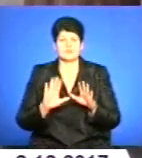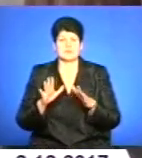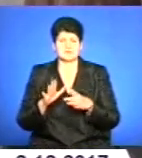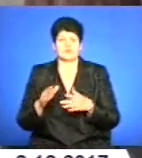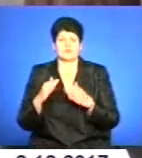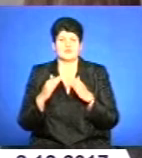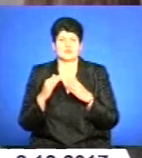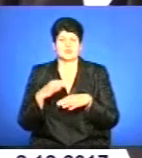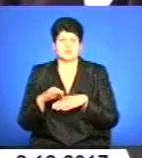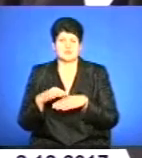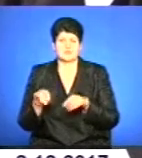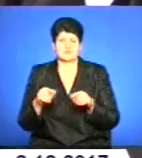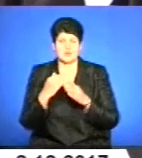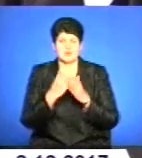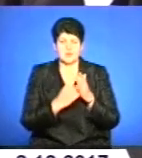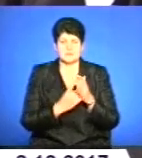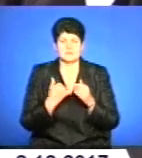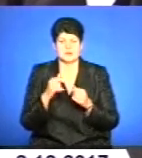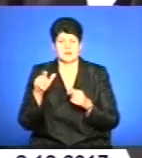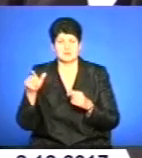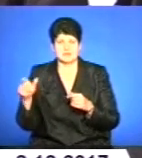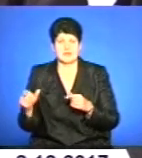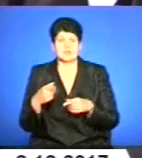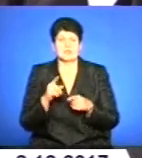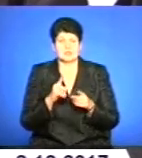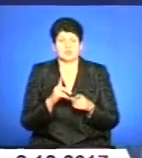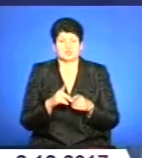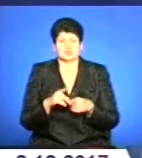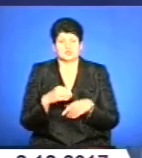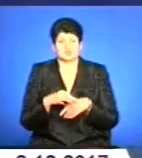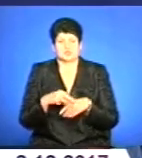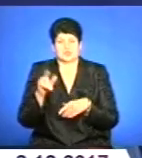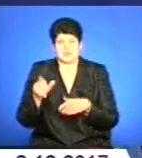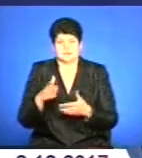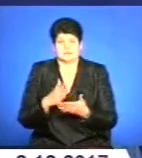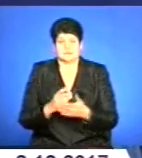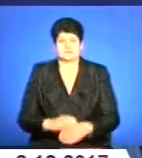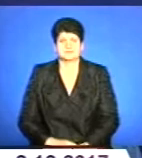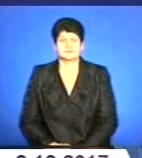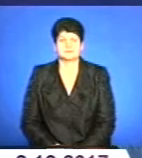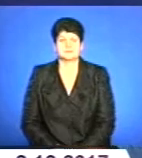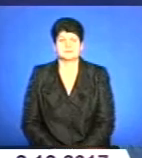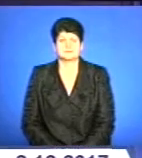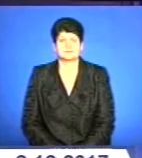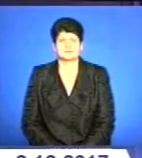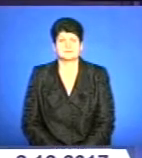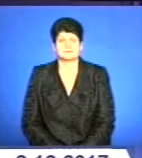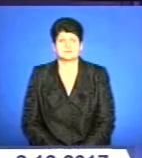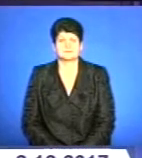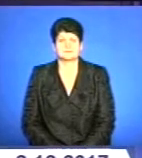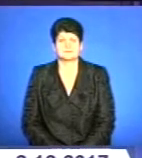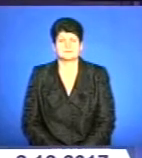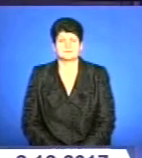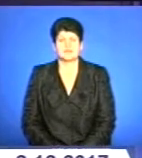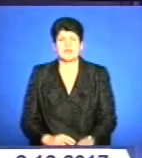створення програм для потерпілих і осіб, як і їхніх кривдників. Богдан Боденчук, Андрій Прокопів, Вісті ТТБ. А